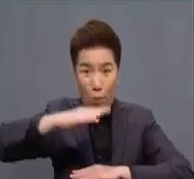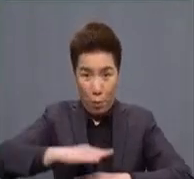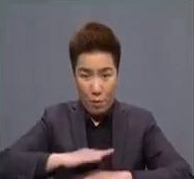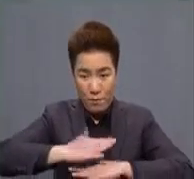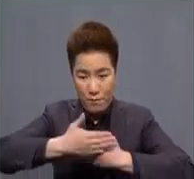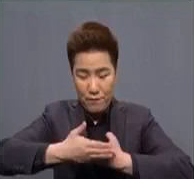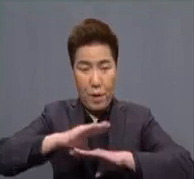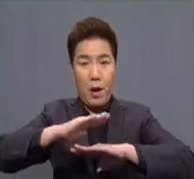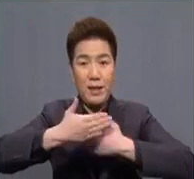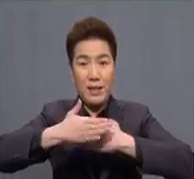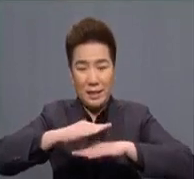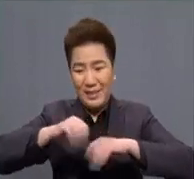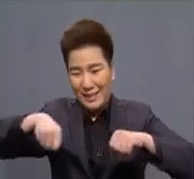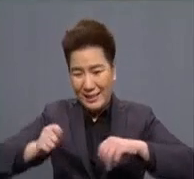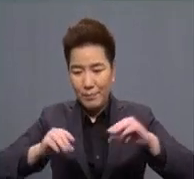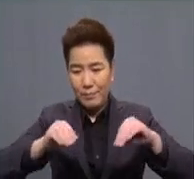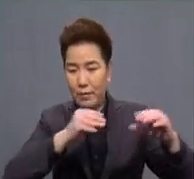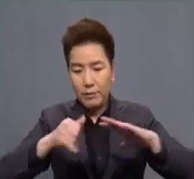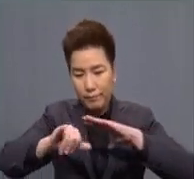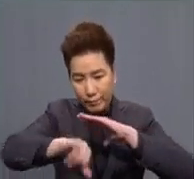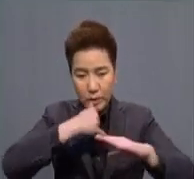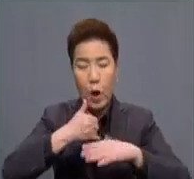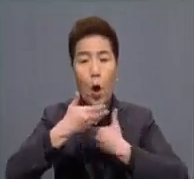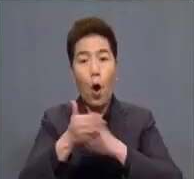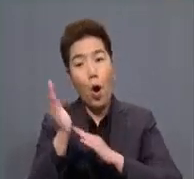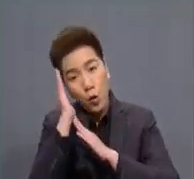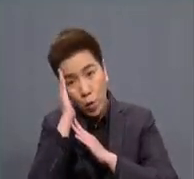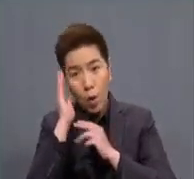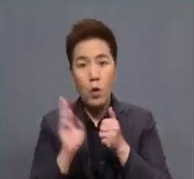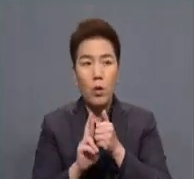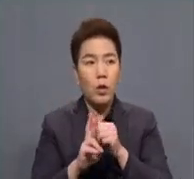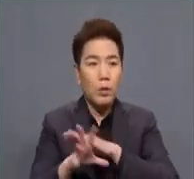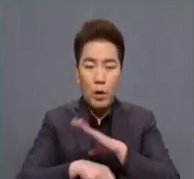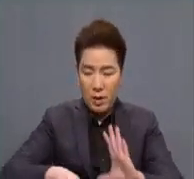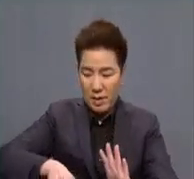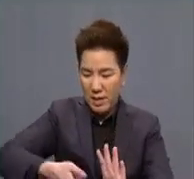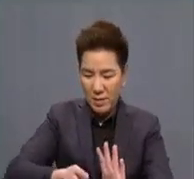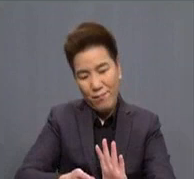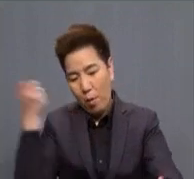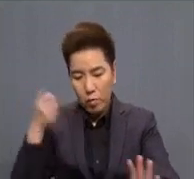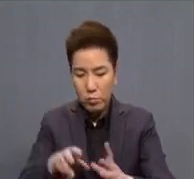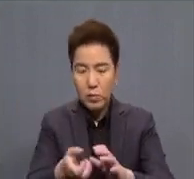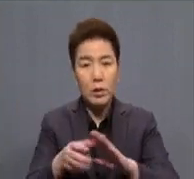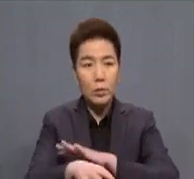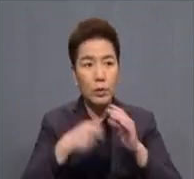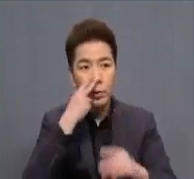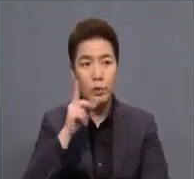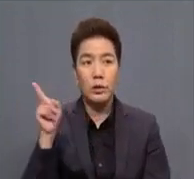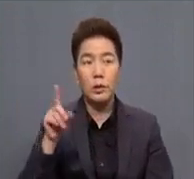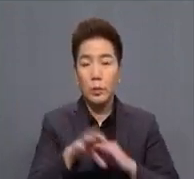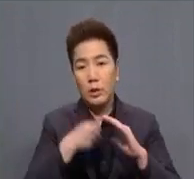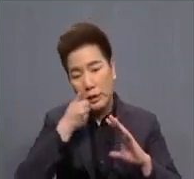ประตูห้องนอนรองผู้ว่าก็ถูกงัด เข้าไปในห้องท่านรอง จนลูกบิดเปิดเลยนะครับ นี่บานเกล็ดเนี่ย คนร้